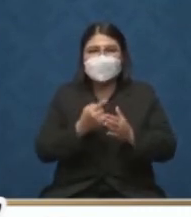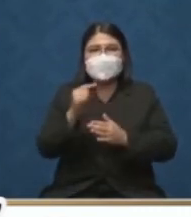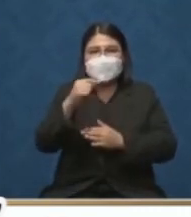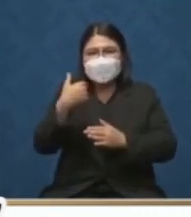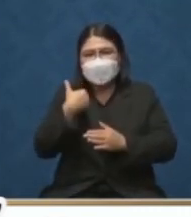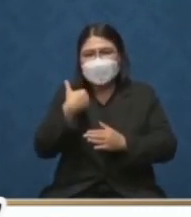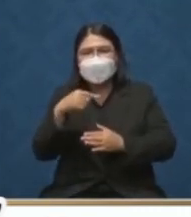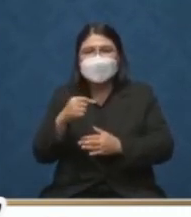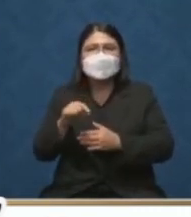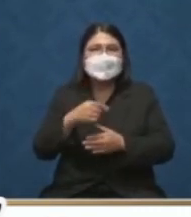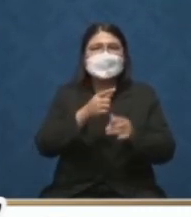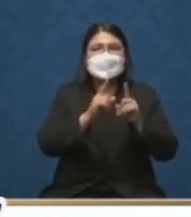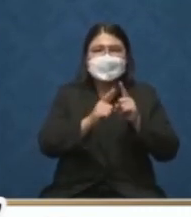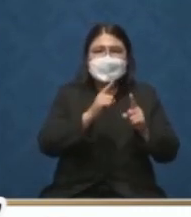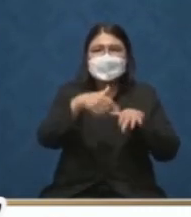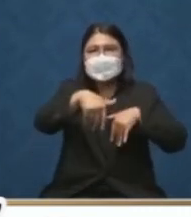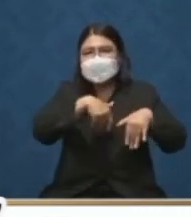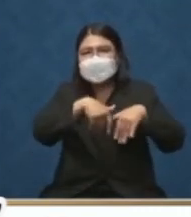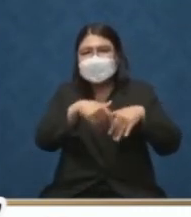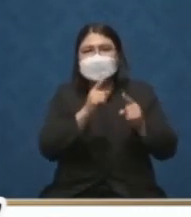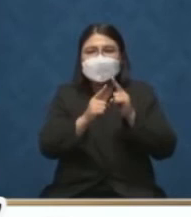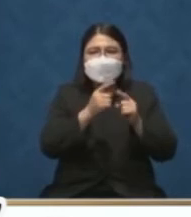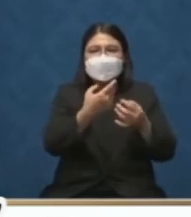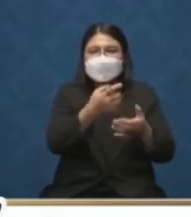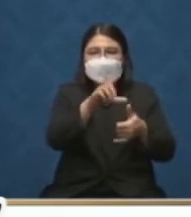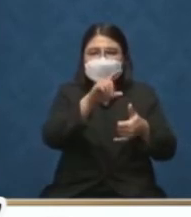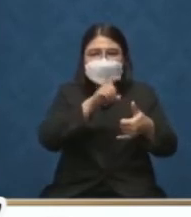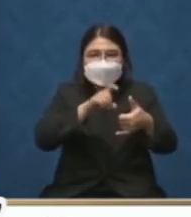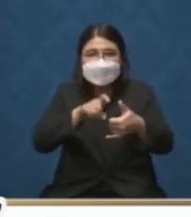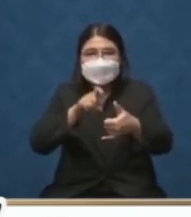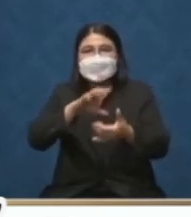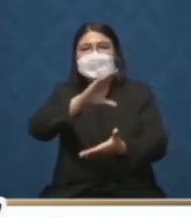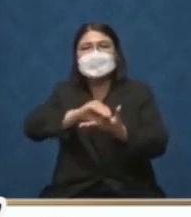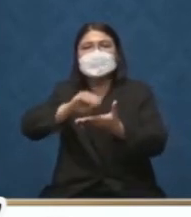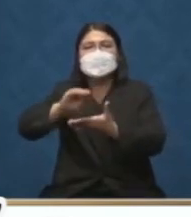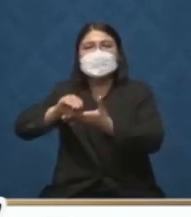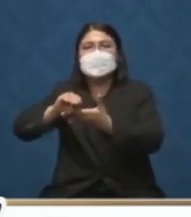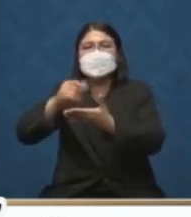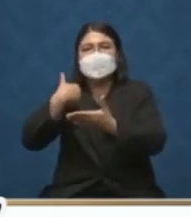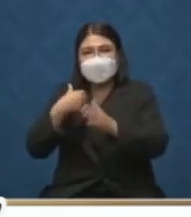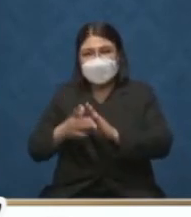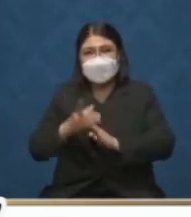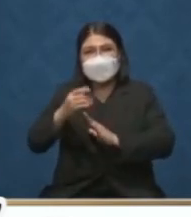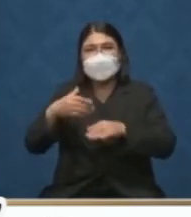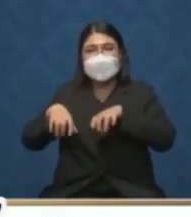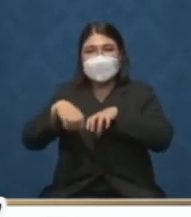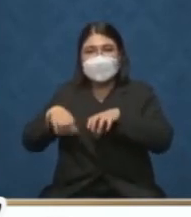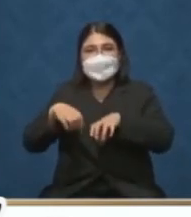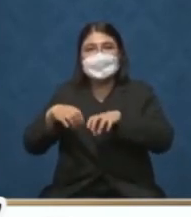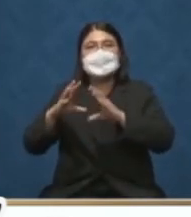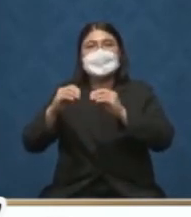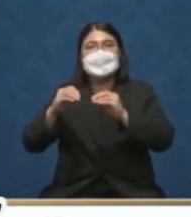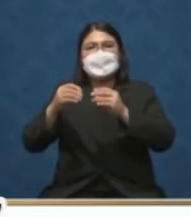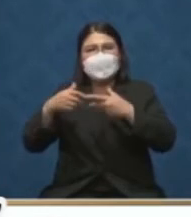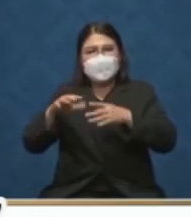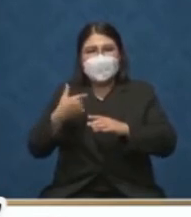ค์สปช.พร้อมทั้งตำแหน่งรองโฆษกคณะณวันนั้นแหละครับผมเริ่มรณรงค์รับ